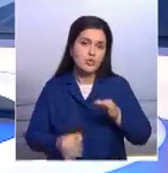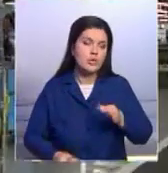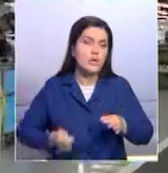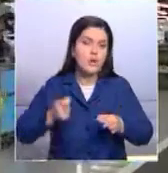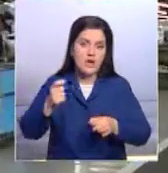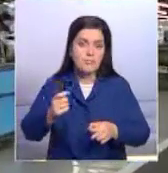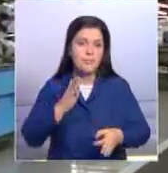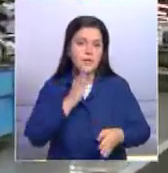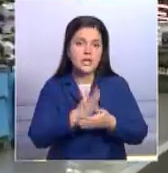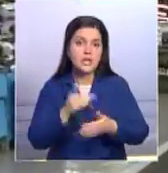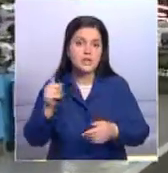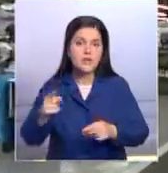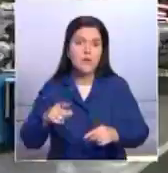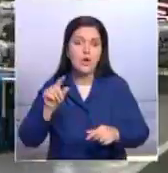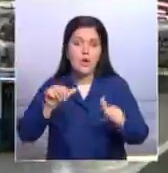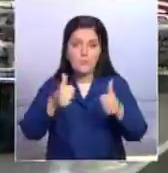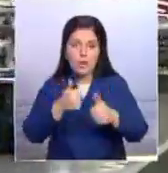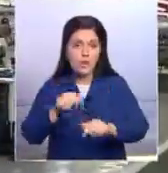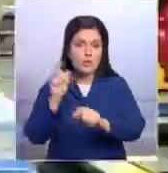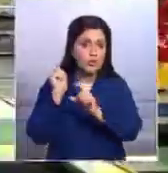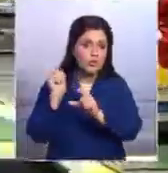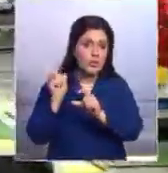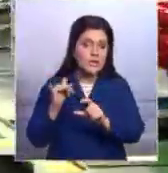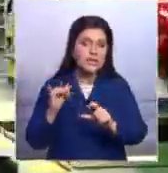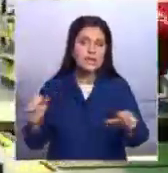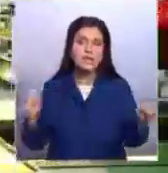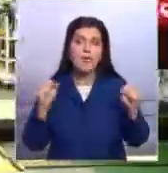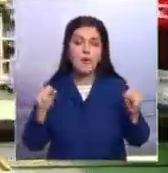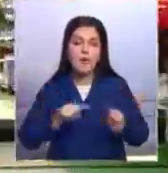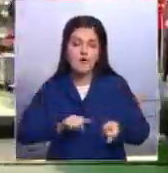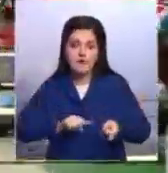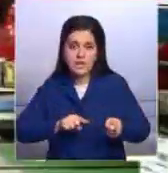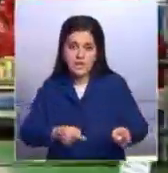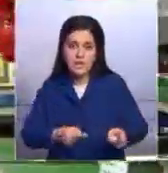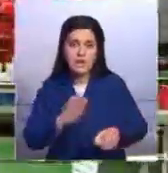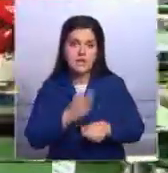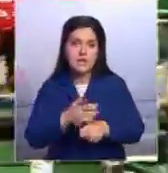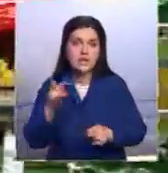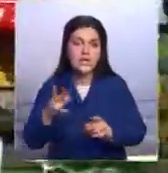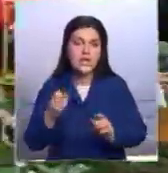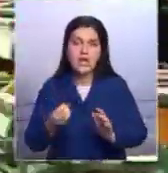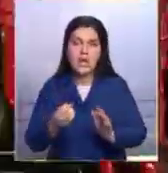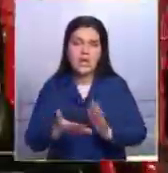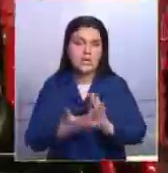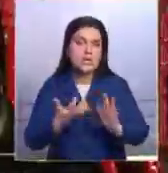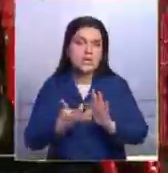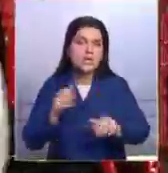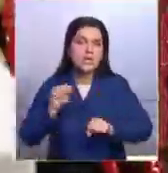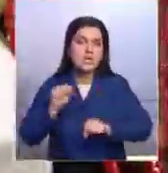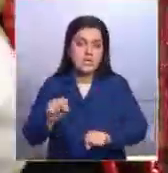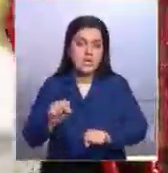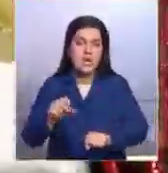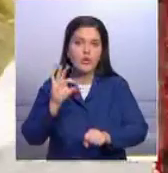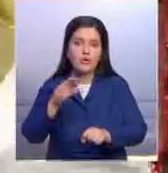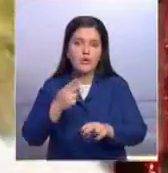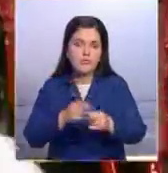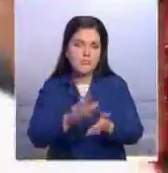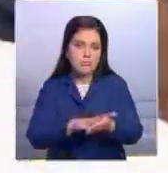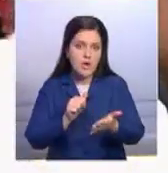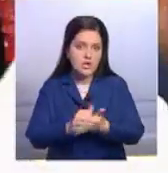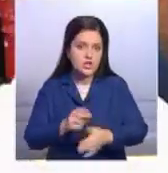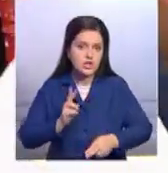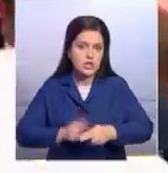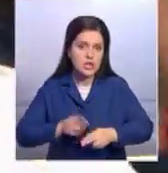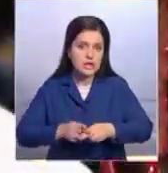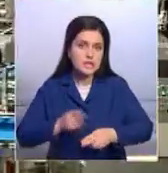с иском, согласно которому у некоторых моделей грузовиков и спортивных внедорожников нет достаточной защиты от коррозии.